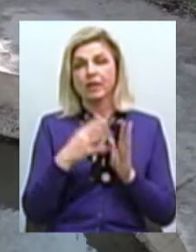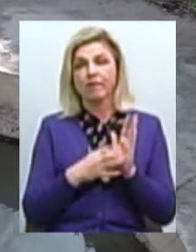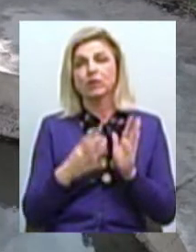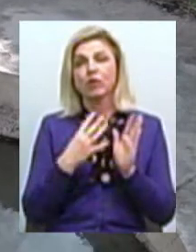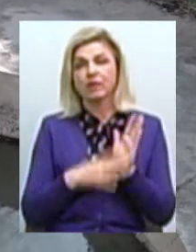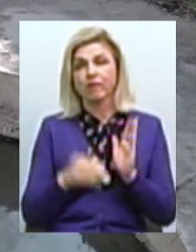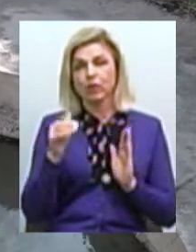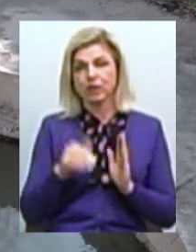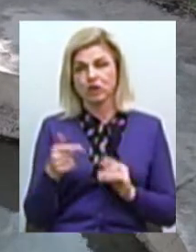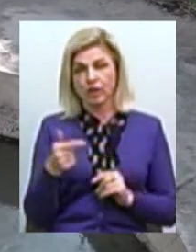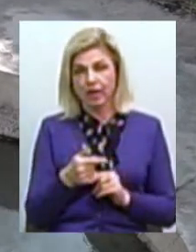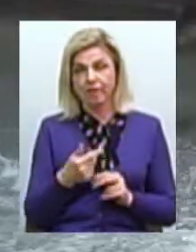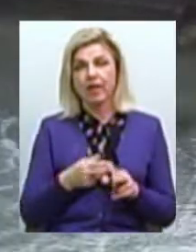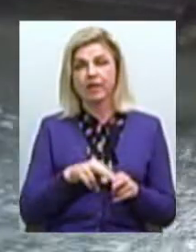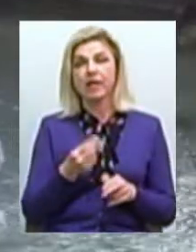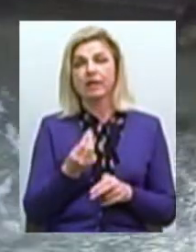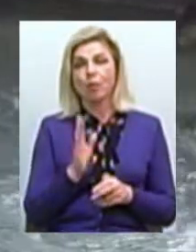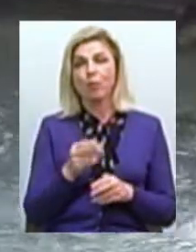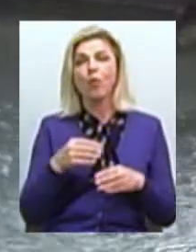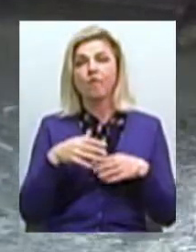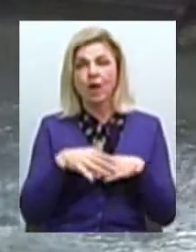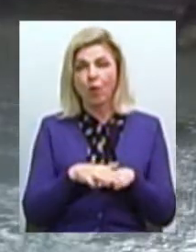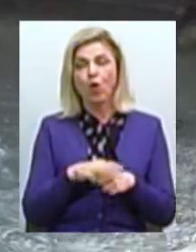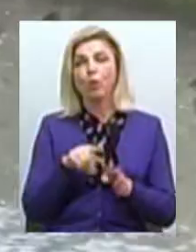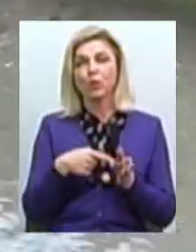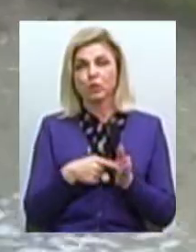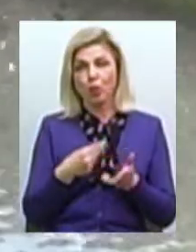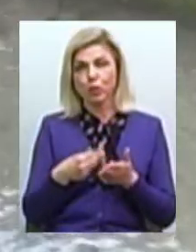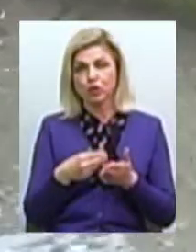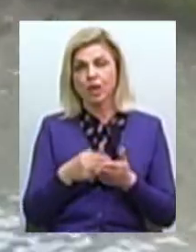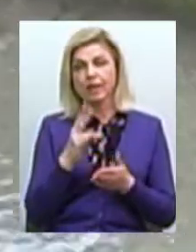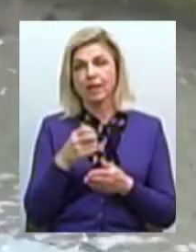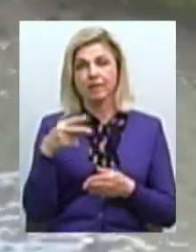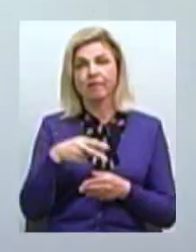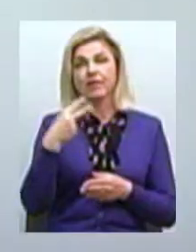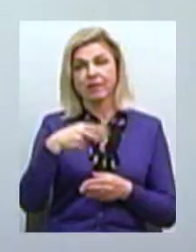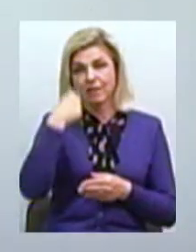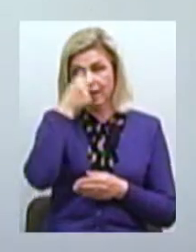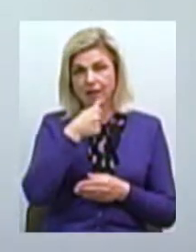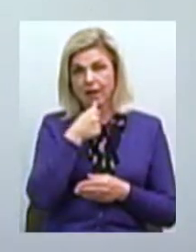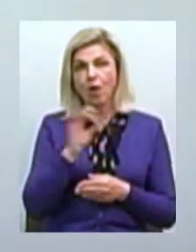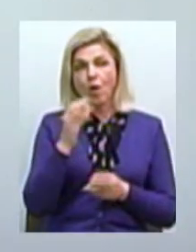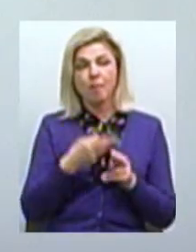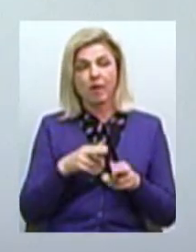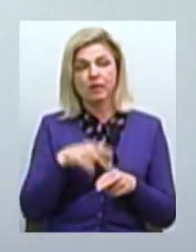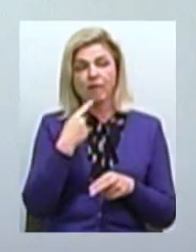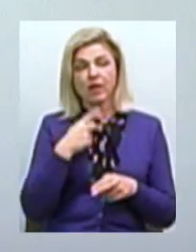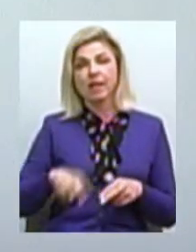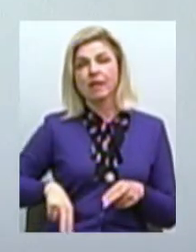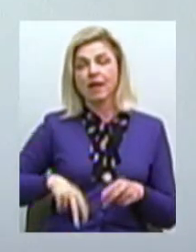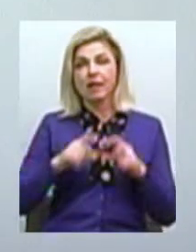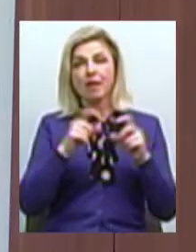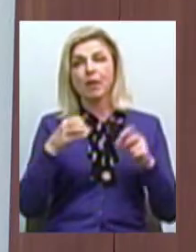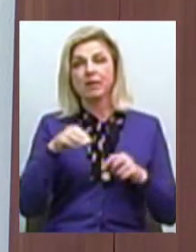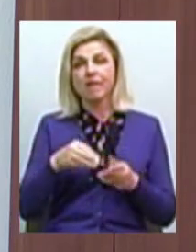990 тисяч гривень. Ці гроші будуть враховані до міського бюджету на 2020 рік. Про це сказала директорка департаменту